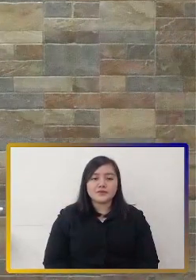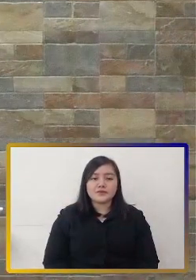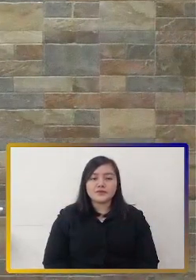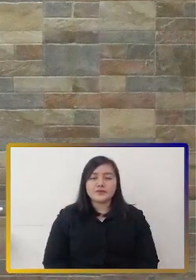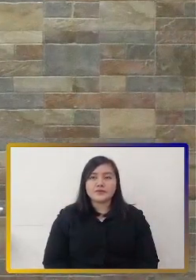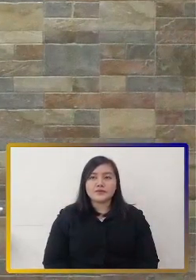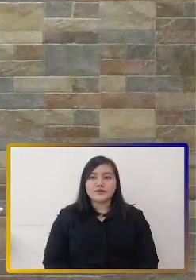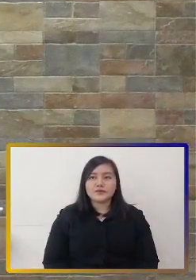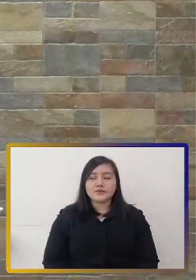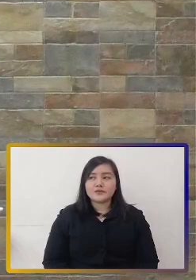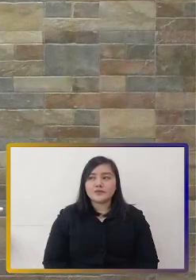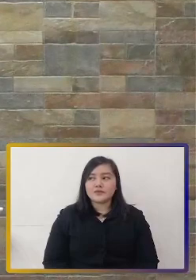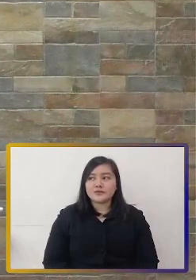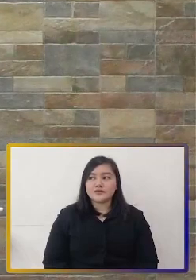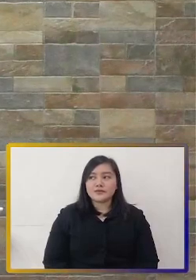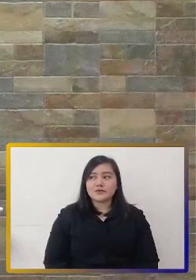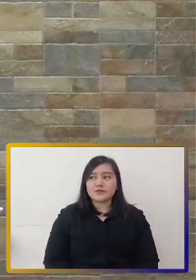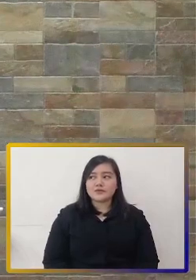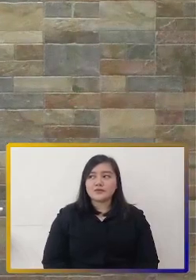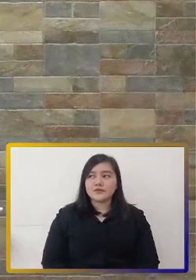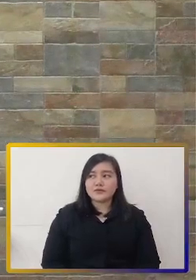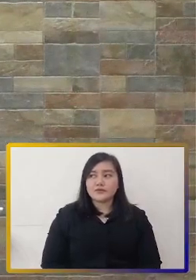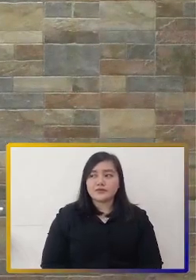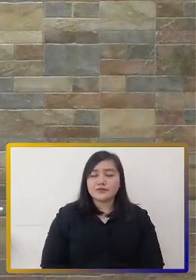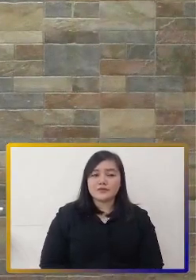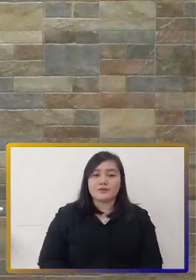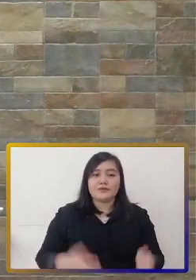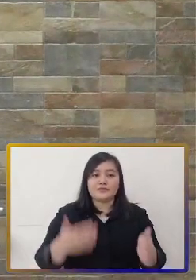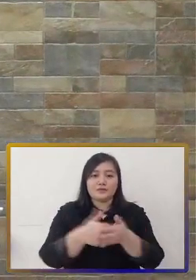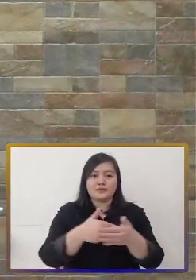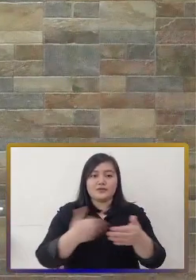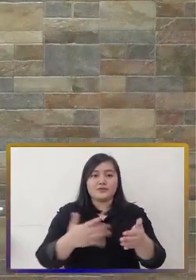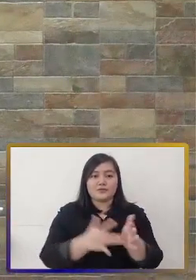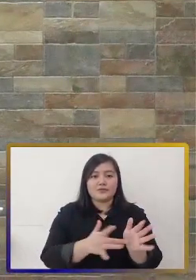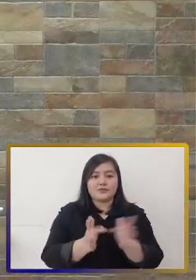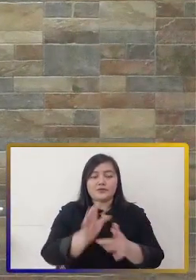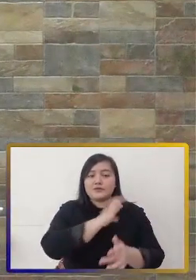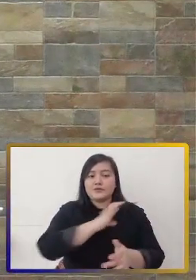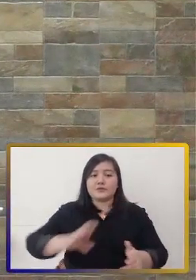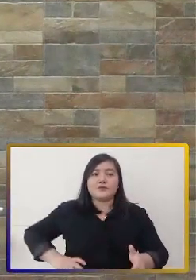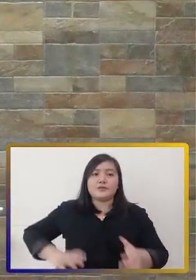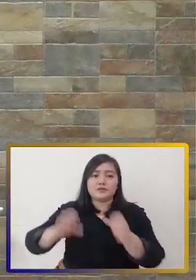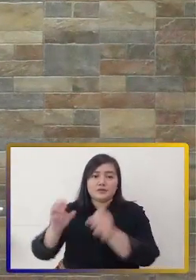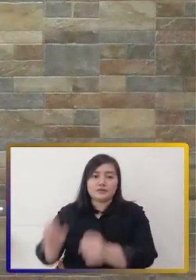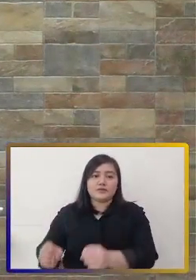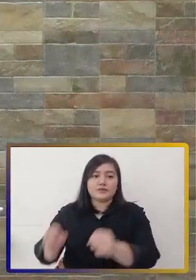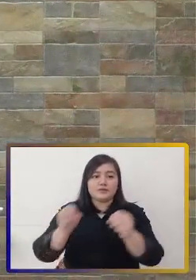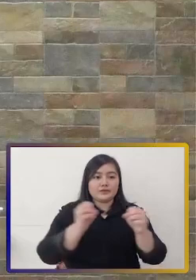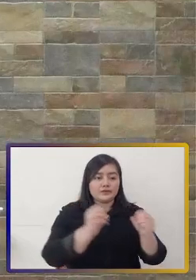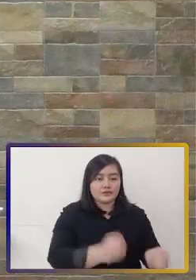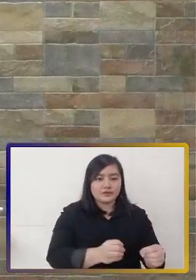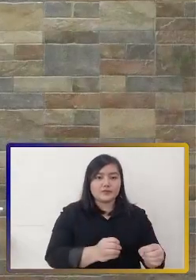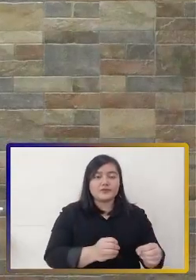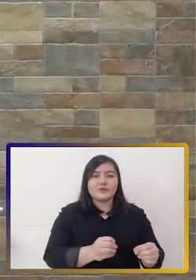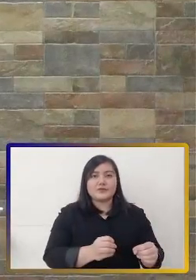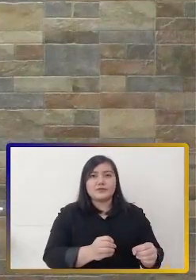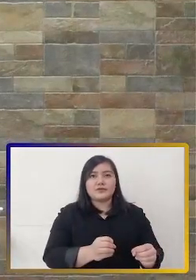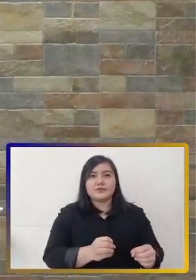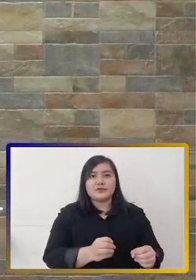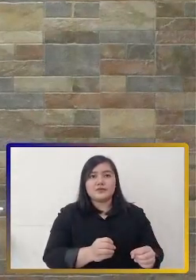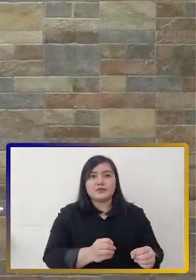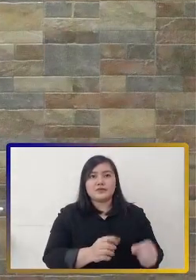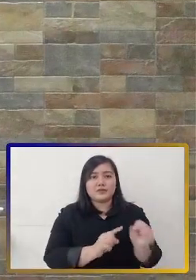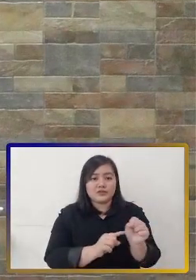miss it, it's very important. Before the Lord Jesus Christ organized, established and organized